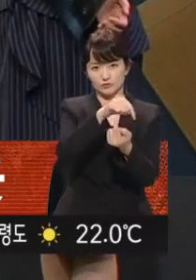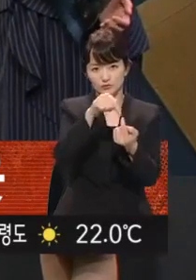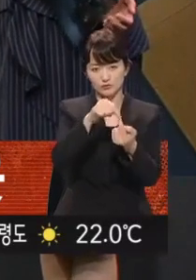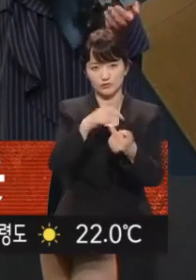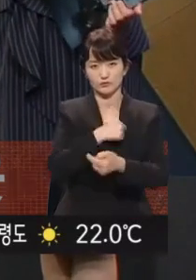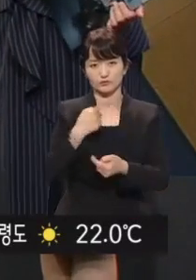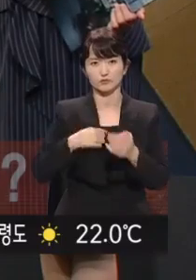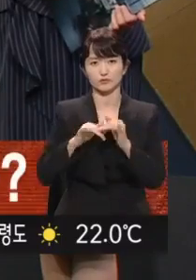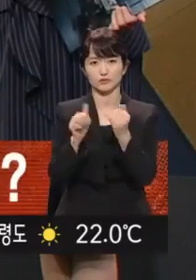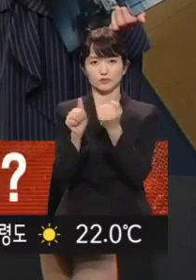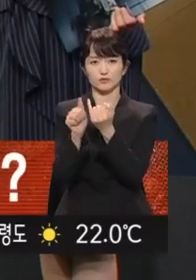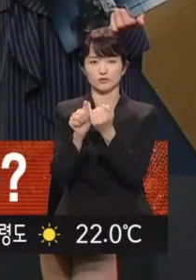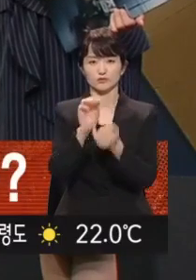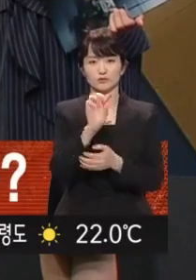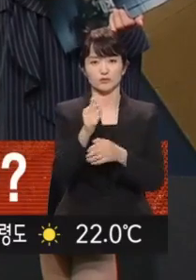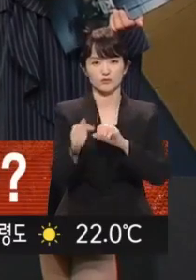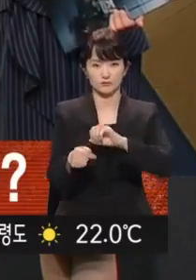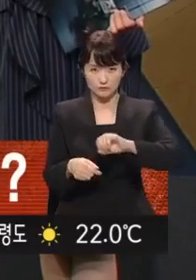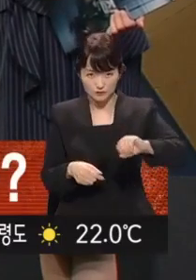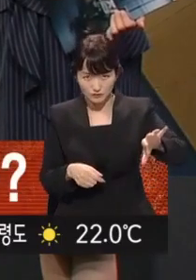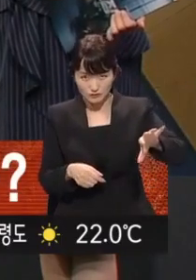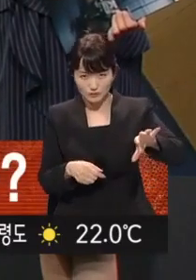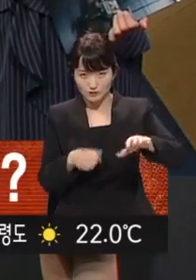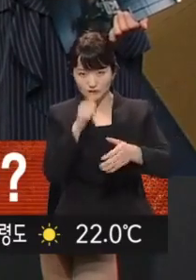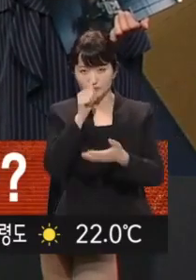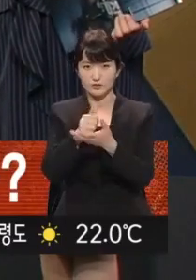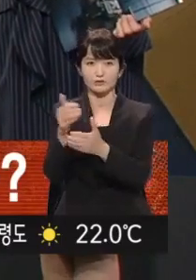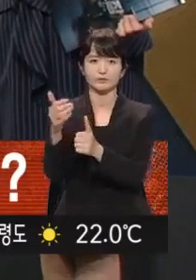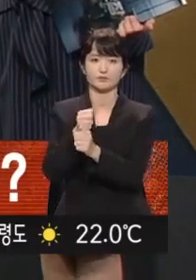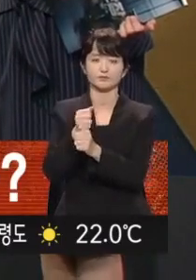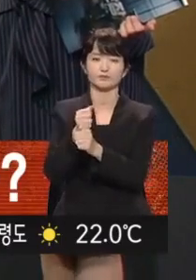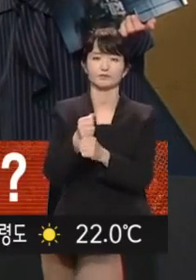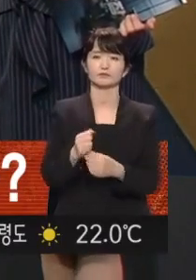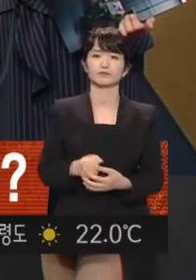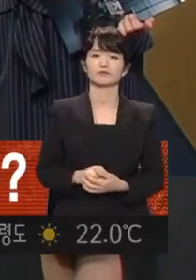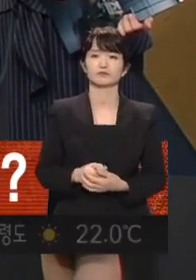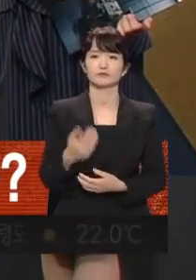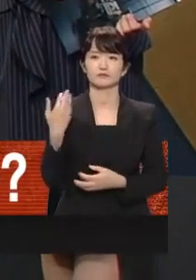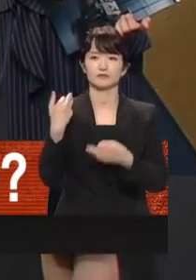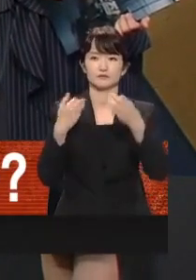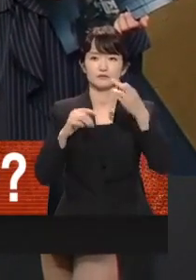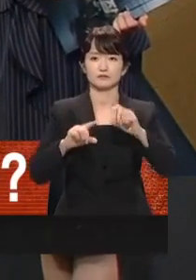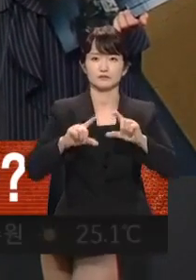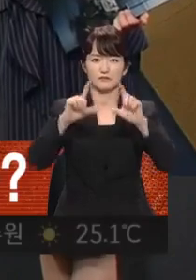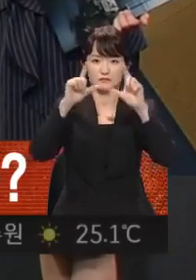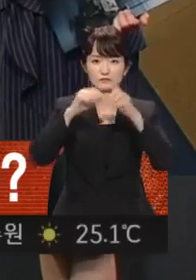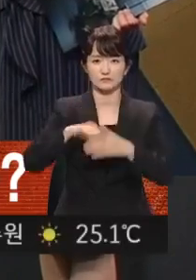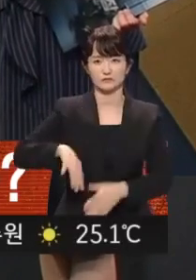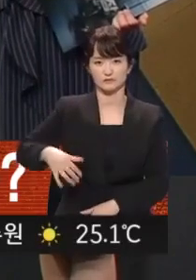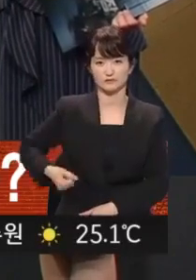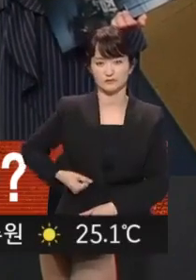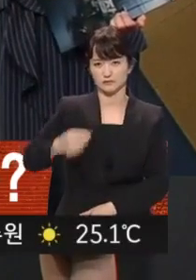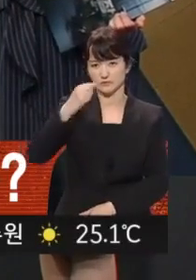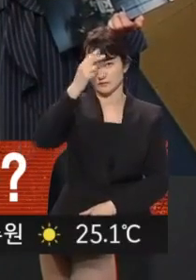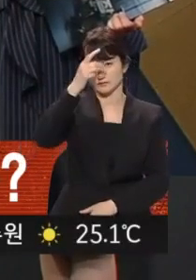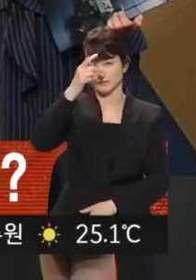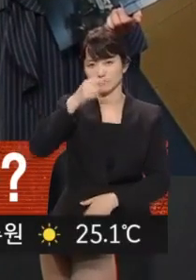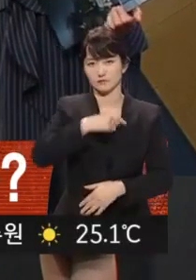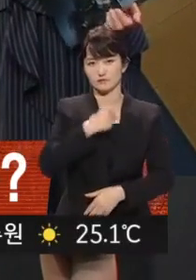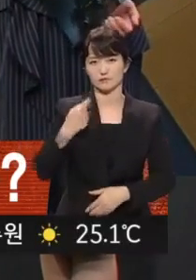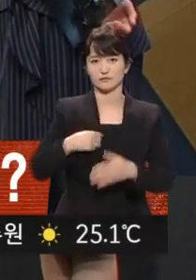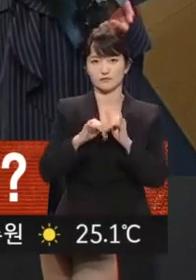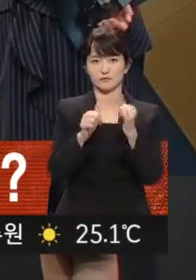부부를 변시에 시신을 유기한 혐의로 체포했습니다 그리고 지난 13일 캄보디아 검찰은이 중국인